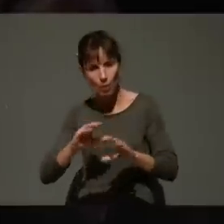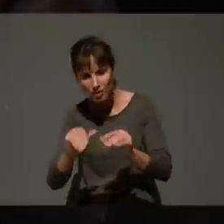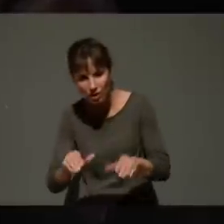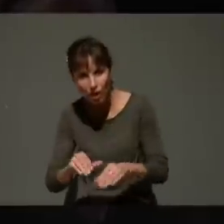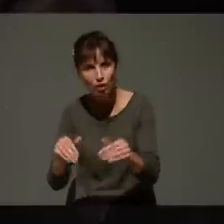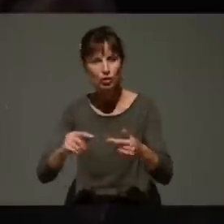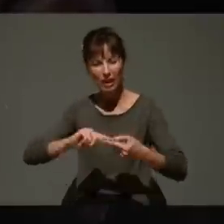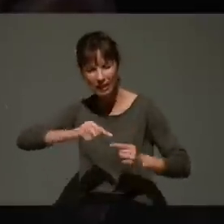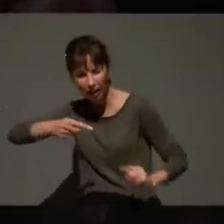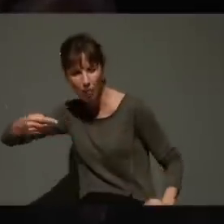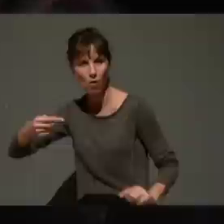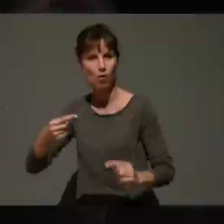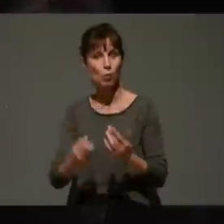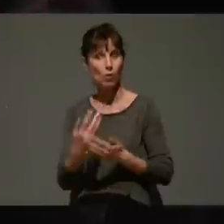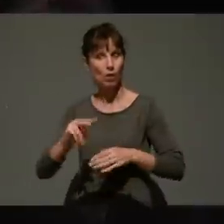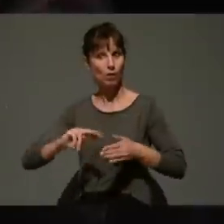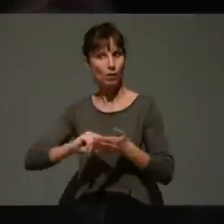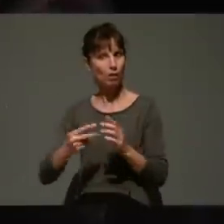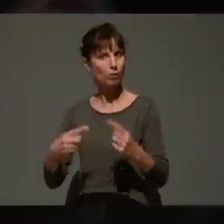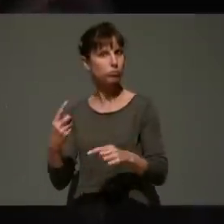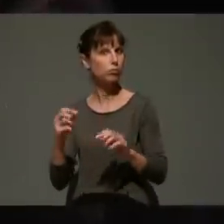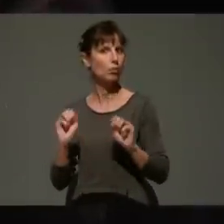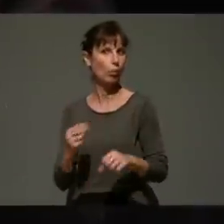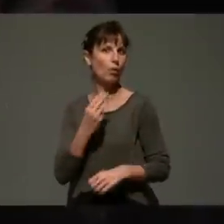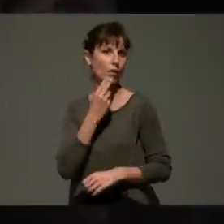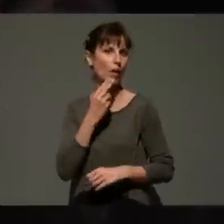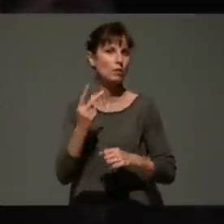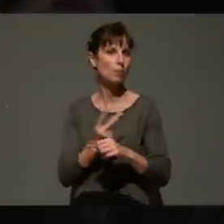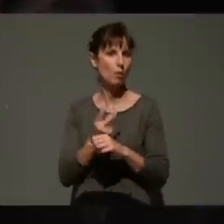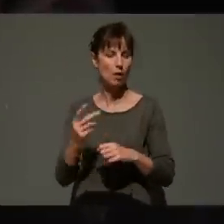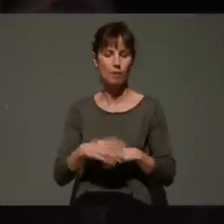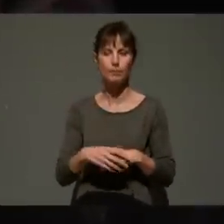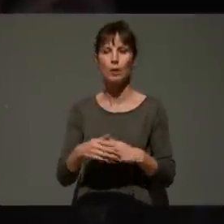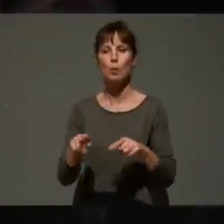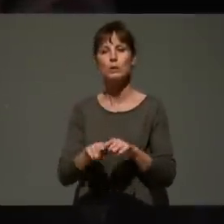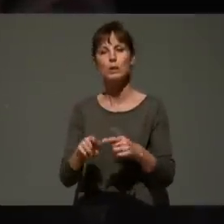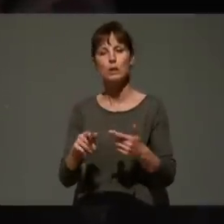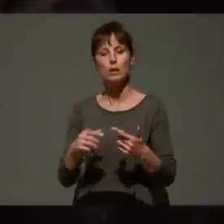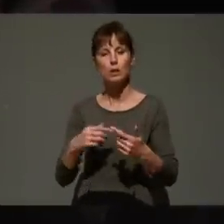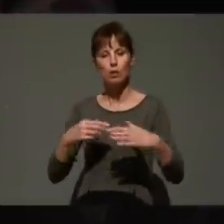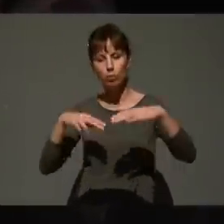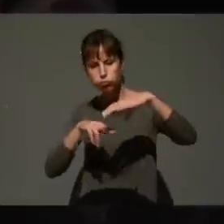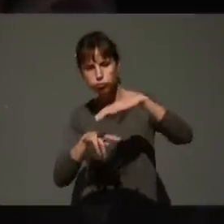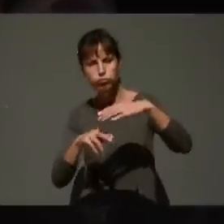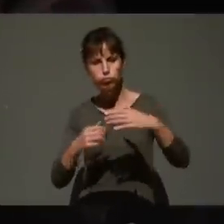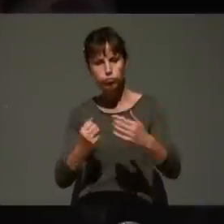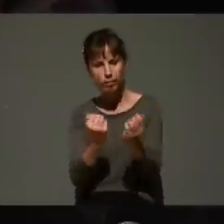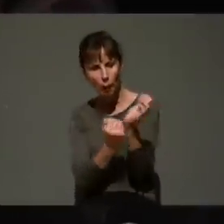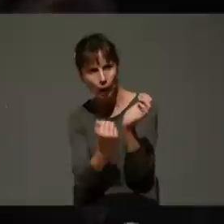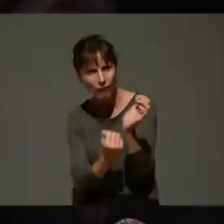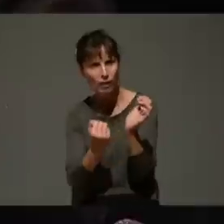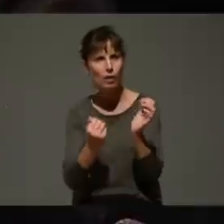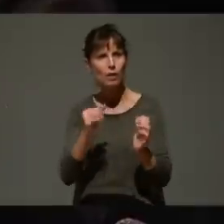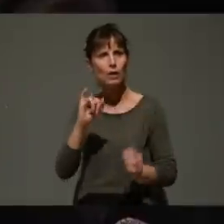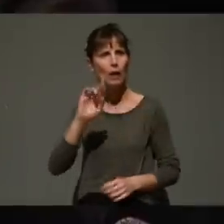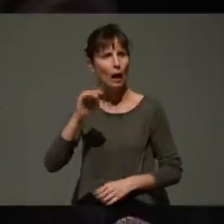autres qui sont importantes et qui sont le plus souvent efficaces. On a maintenant une imagerie, l'échographie, quelquefois l'IRM,